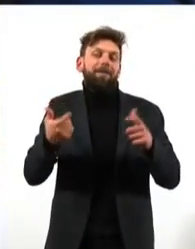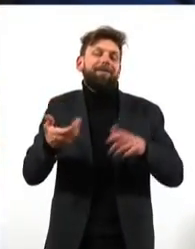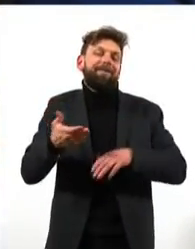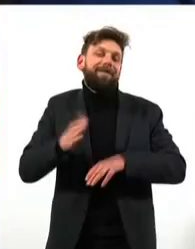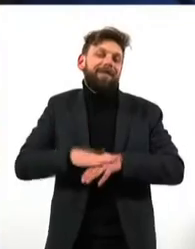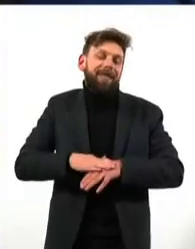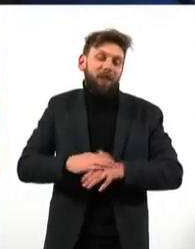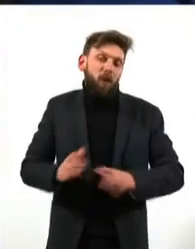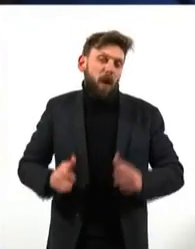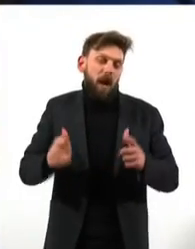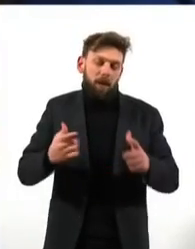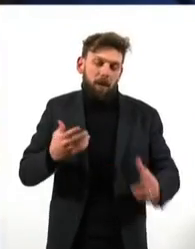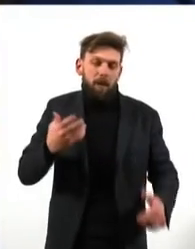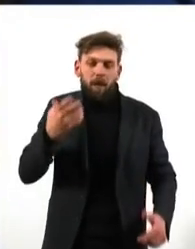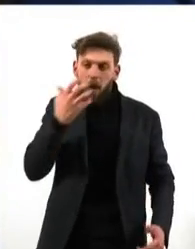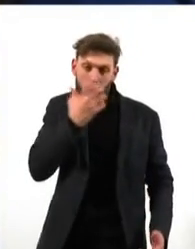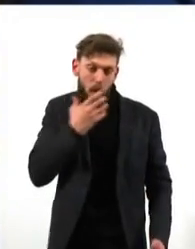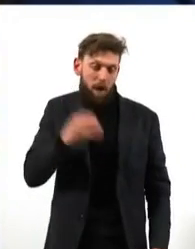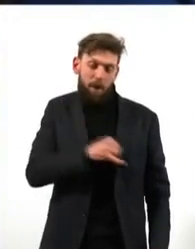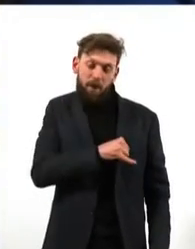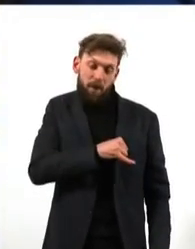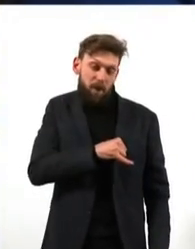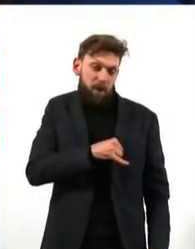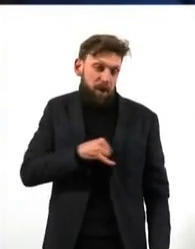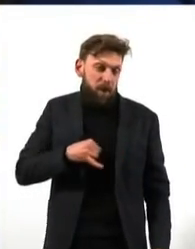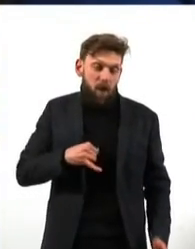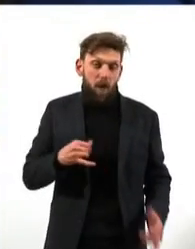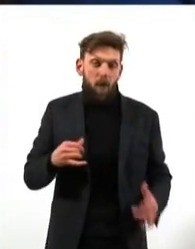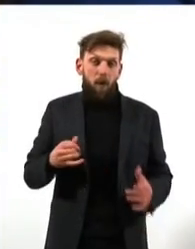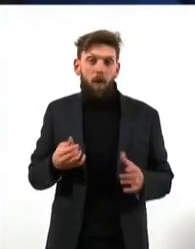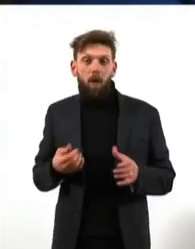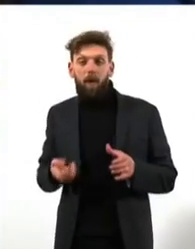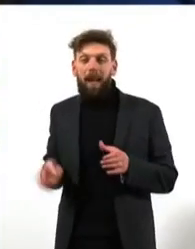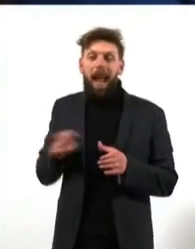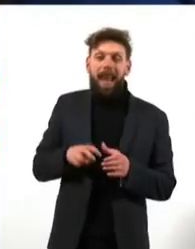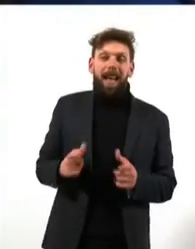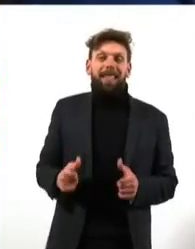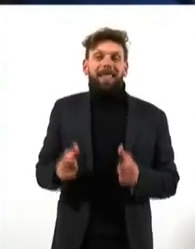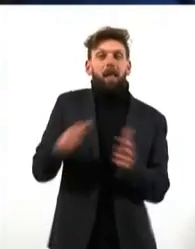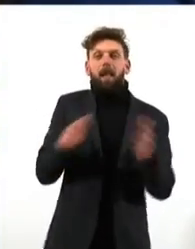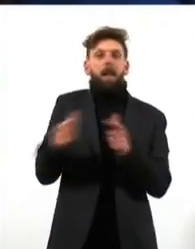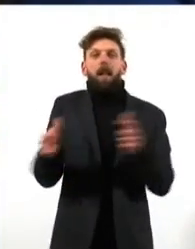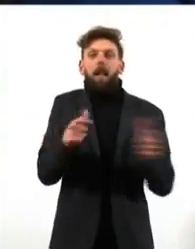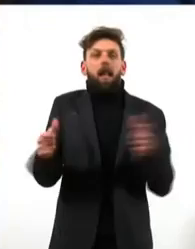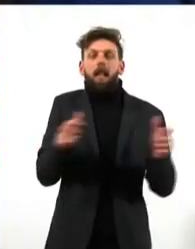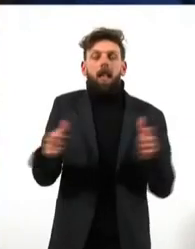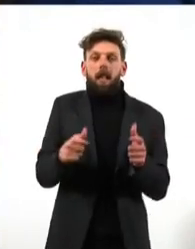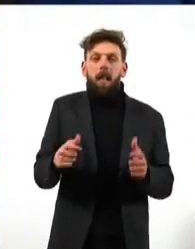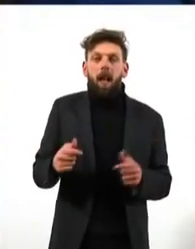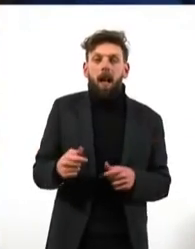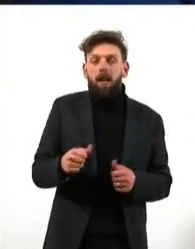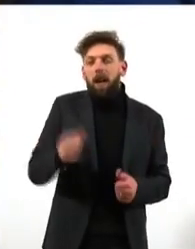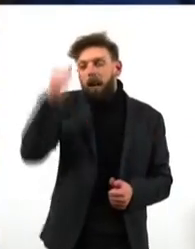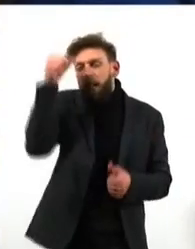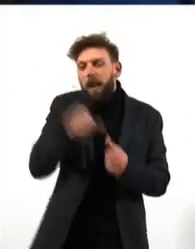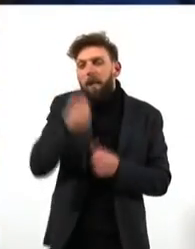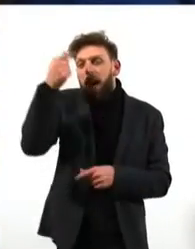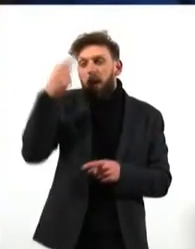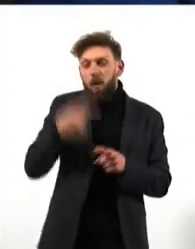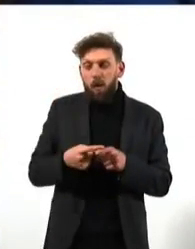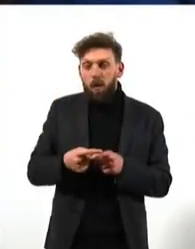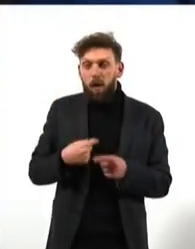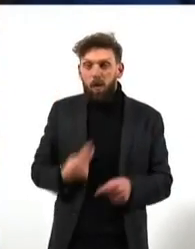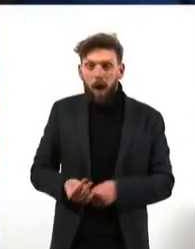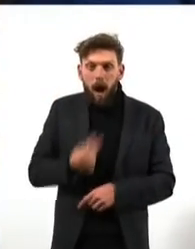était catastrophique. Il tremblait quand on était dedans. Je suis restée coincée dans l'ascenseur